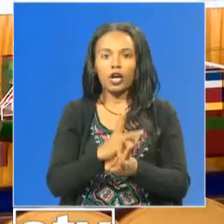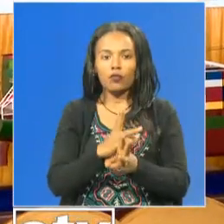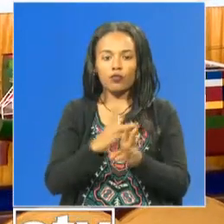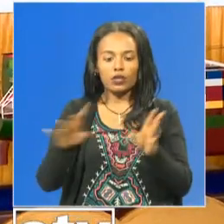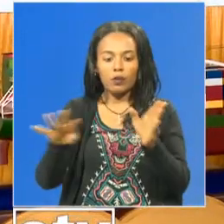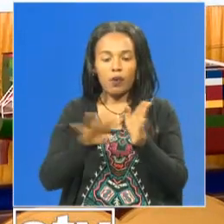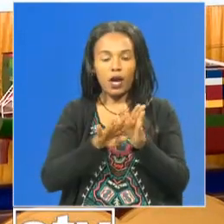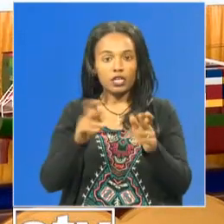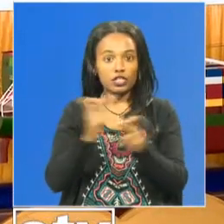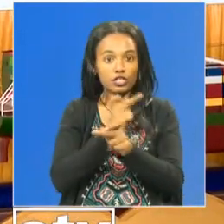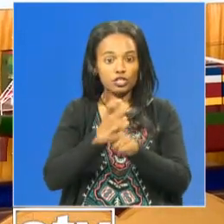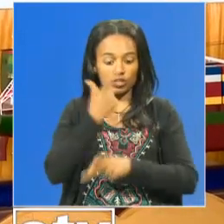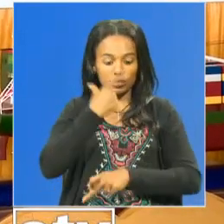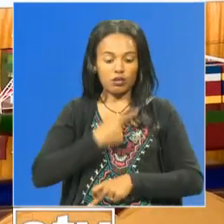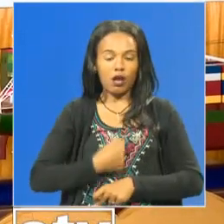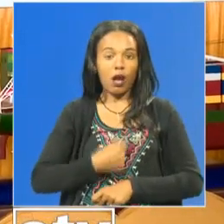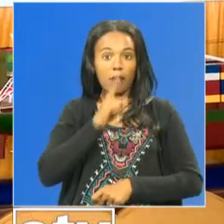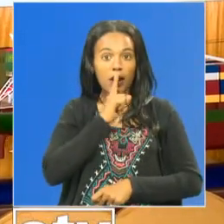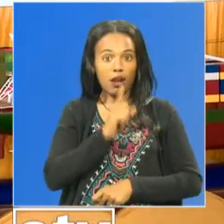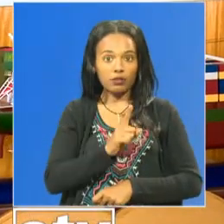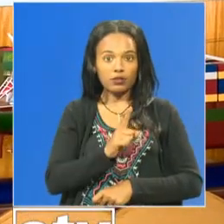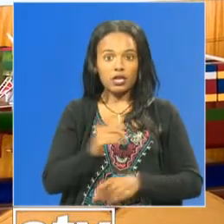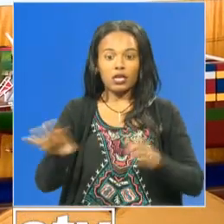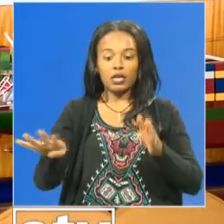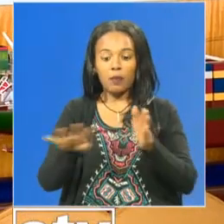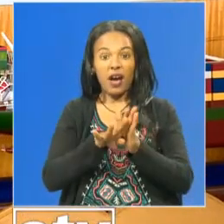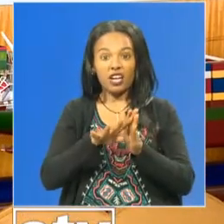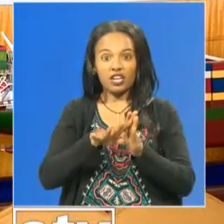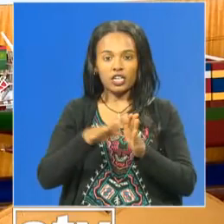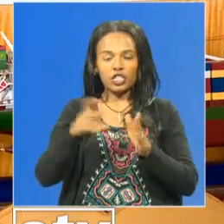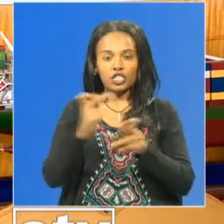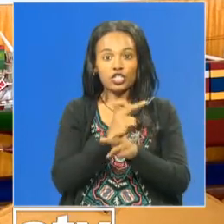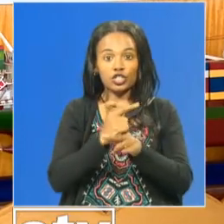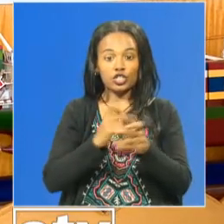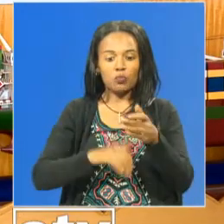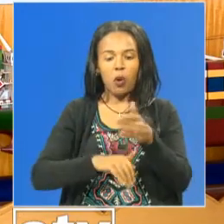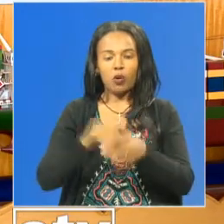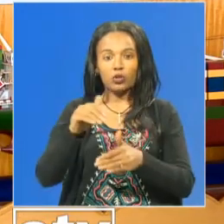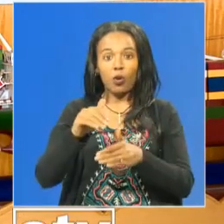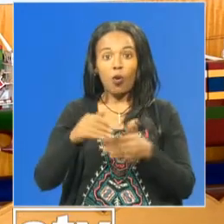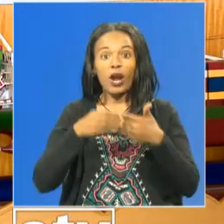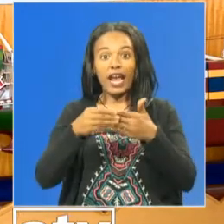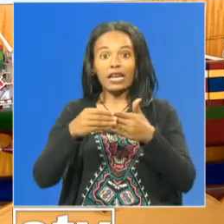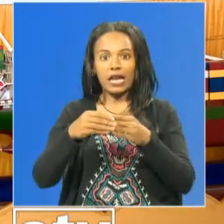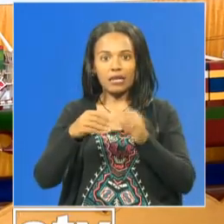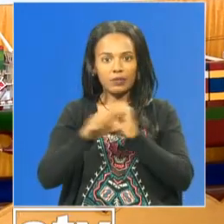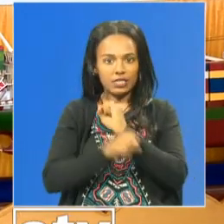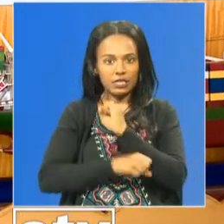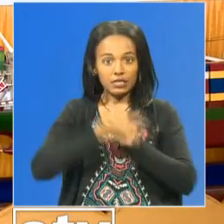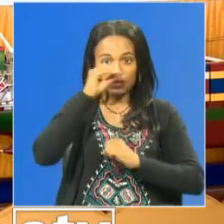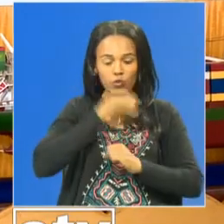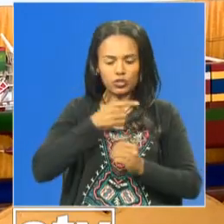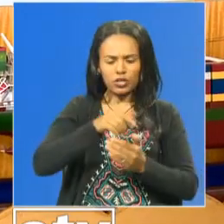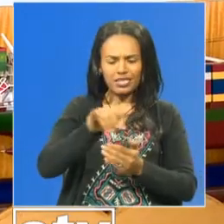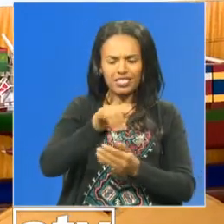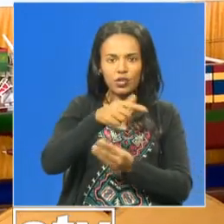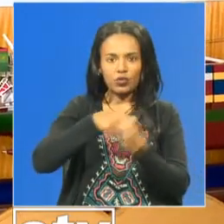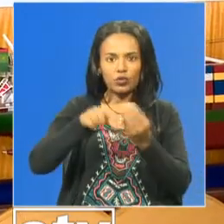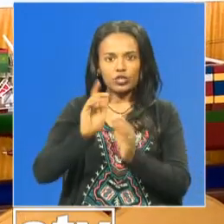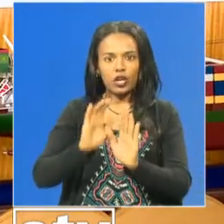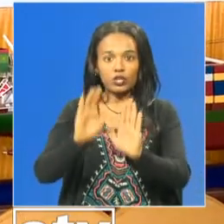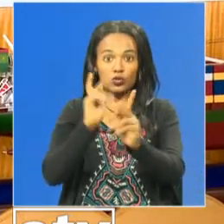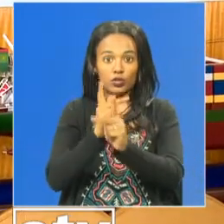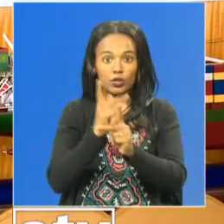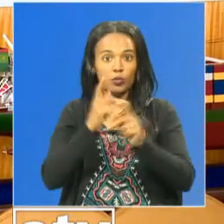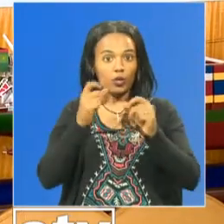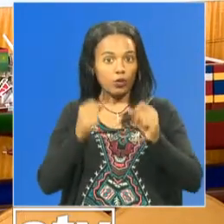የባህር ድርጅት አባል ናት። የባህር ድርጅት ባወጣው ጋይድላይን መሰረት ሰዎች ከእንደዚህ አይነት ወረርሽኝ ራሳቸውን ሊጠብቁ